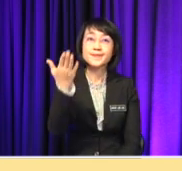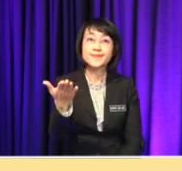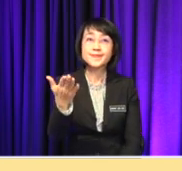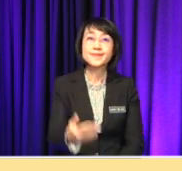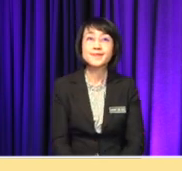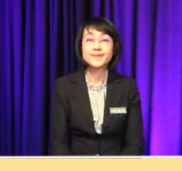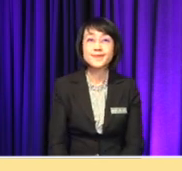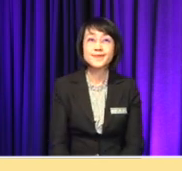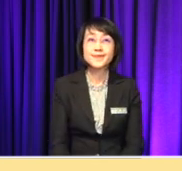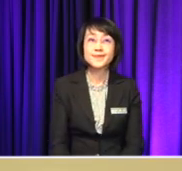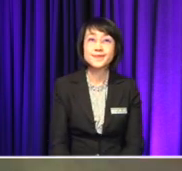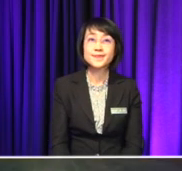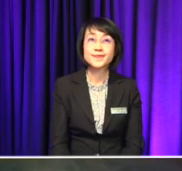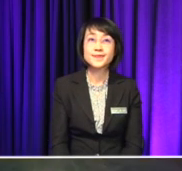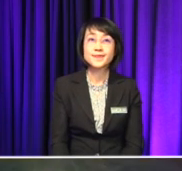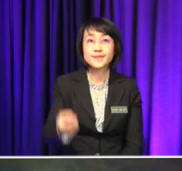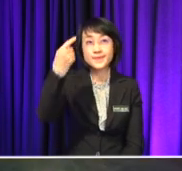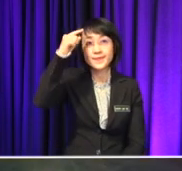untuk kita